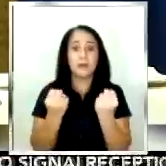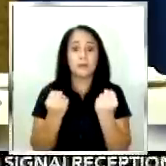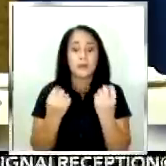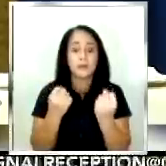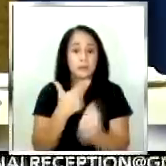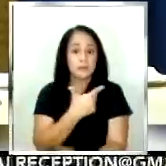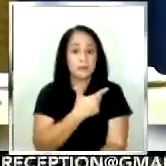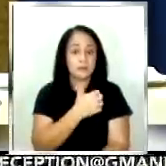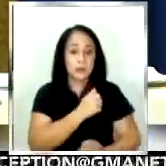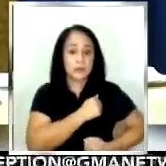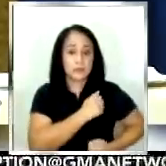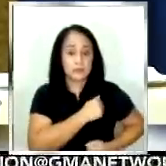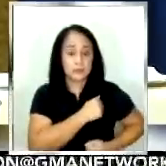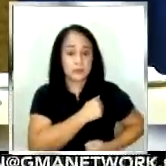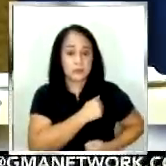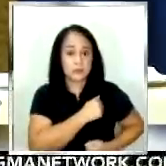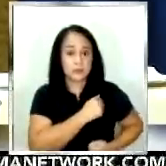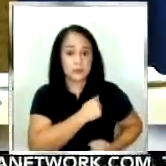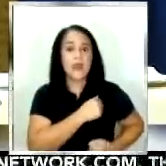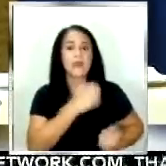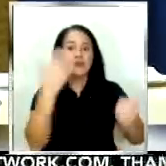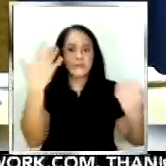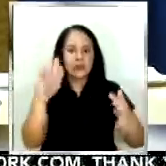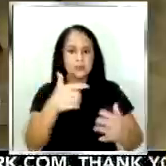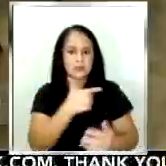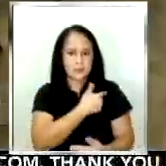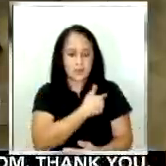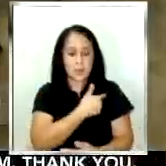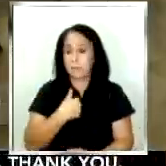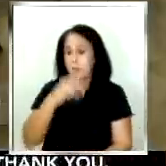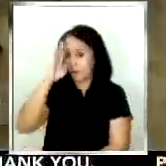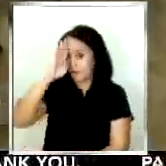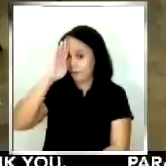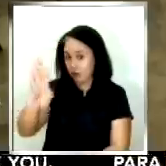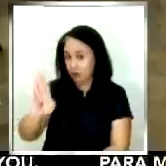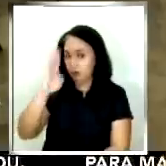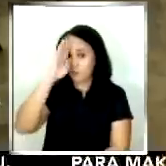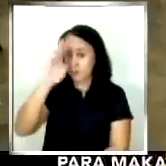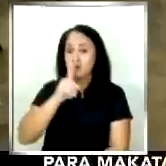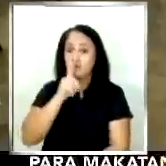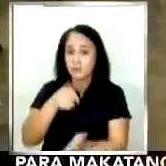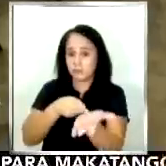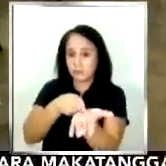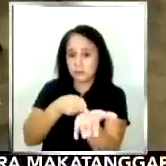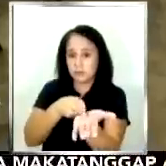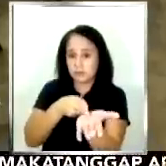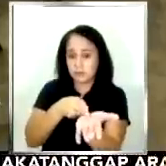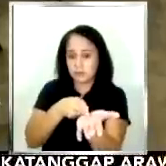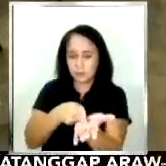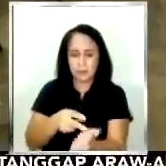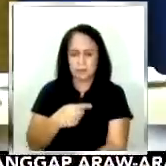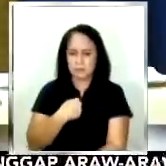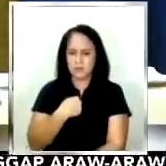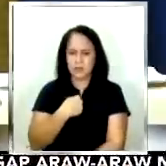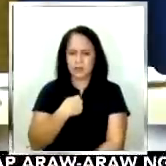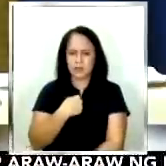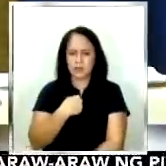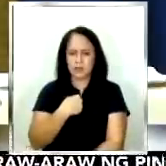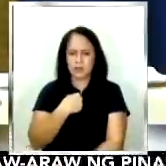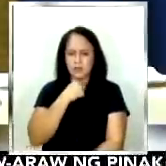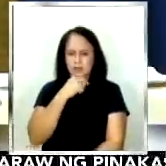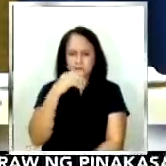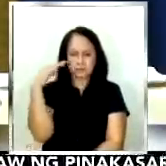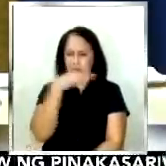na tusukan. I have to be frank and I have to tell the truth. I will not voice a lie, not all